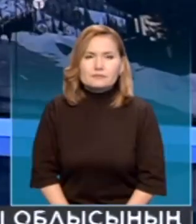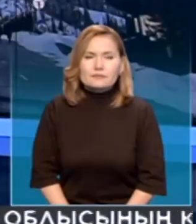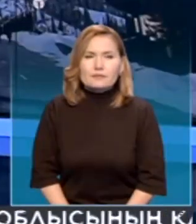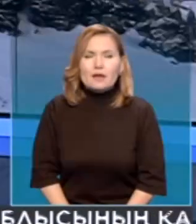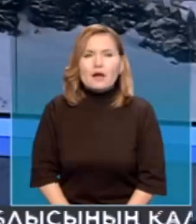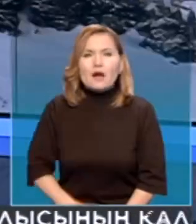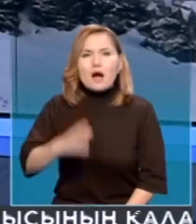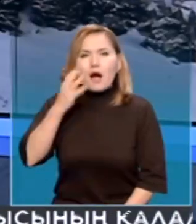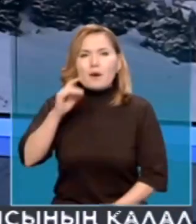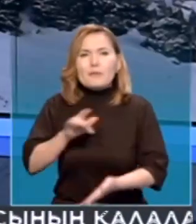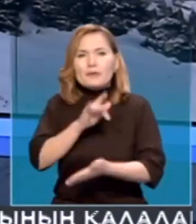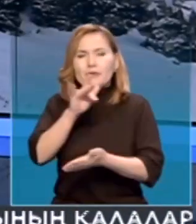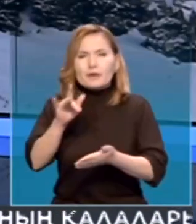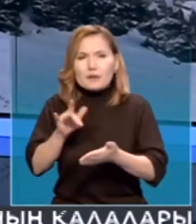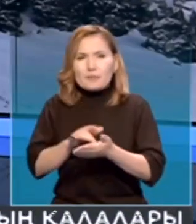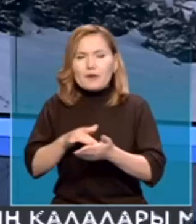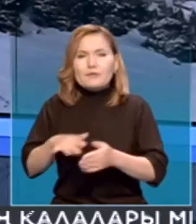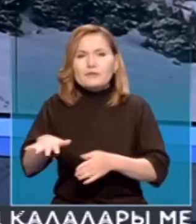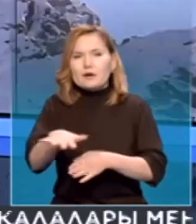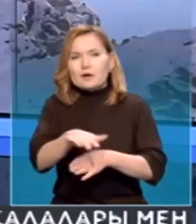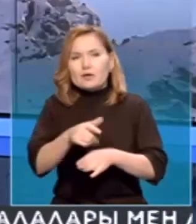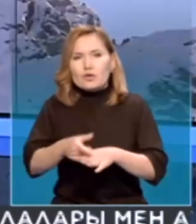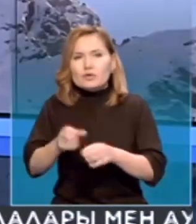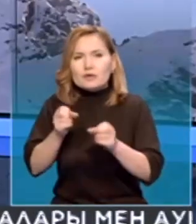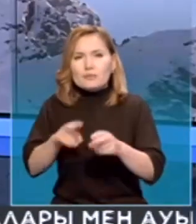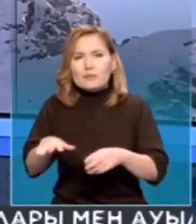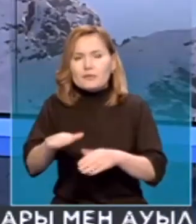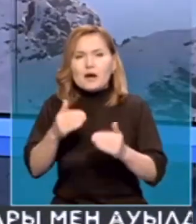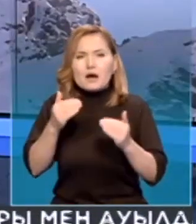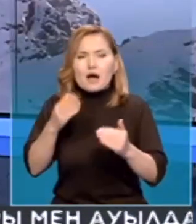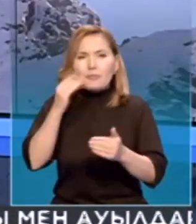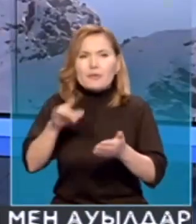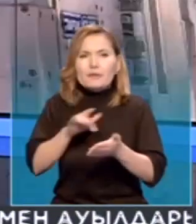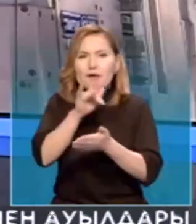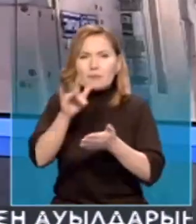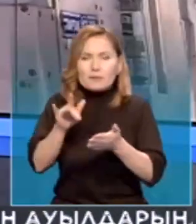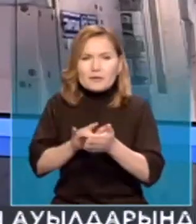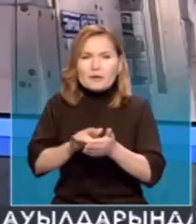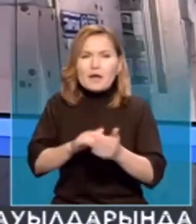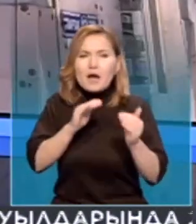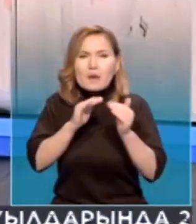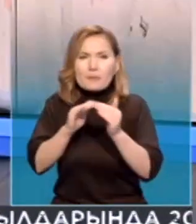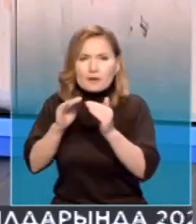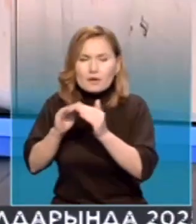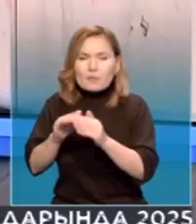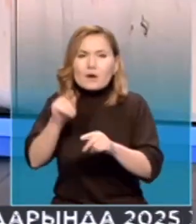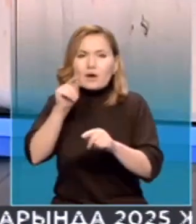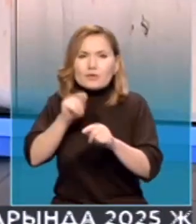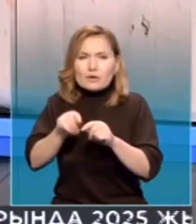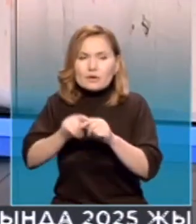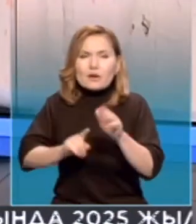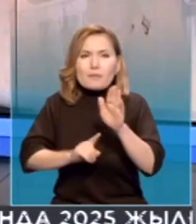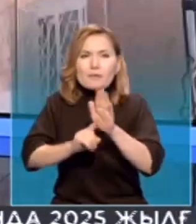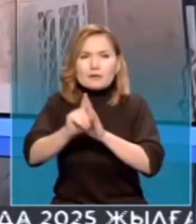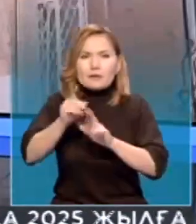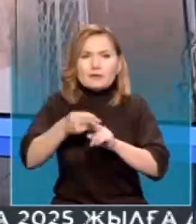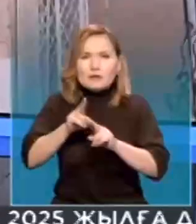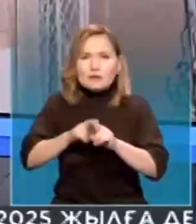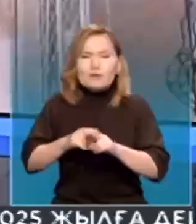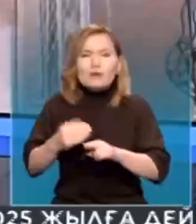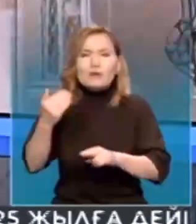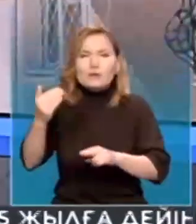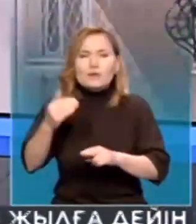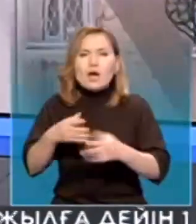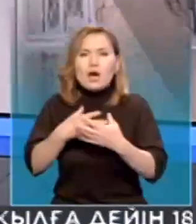Осы ретте Алматы сейсмикалық микро аймақтарға бөлінді. Қазір шаһардағы ғимараттарды күшейту жұмыстары жүріп жатыр.